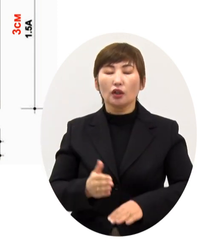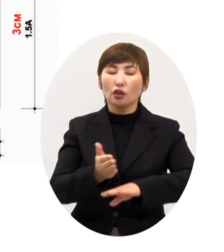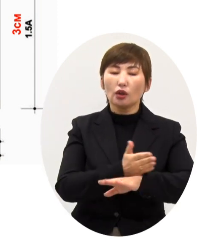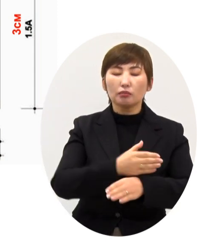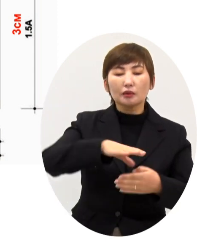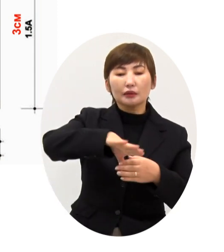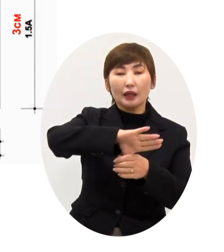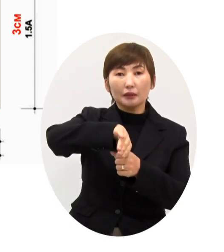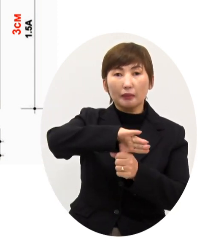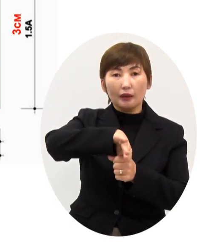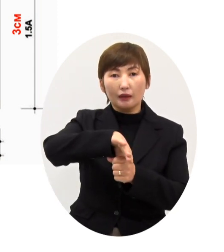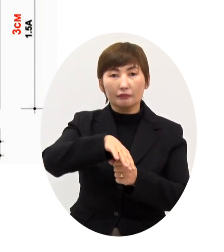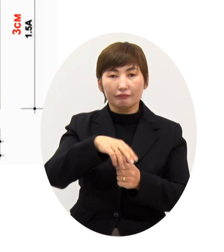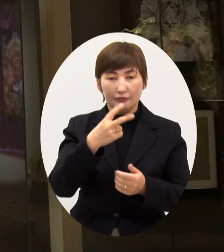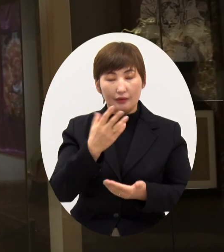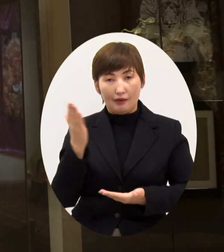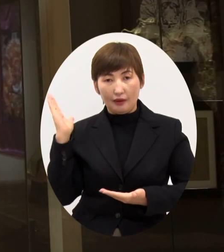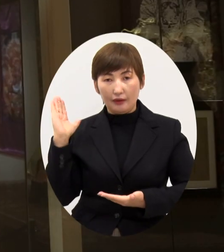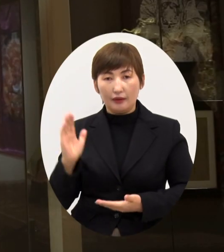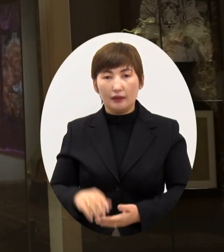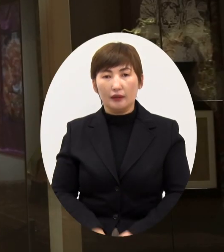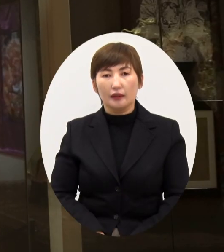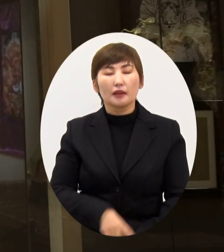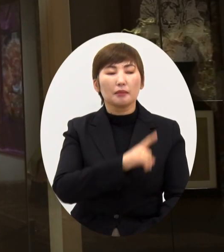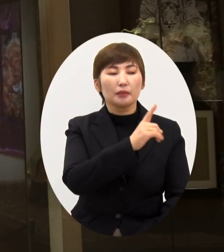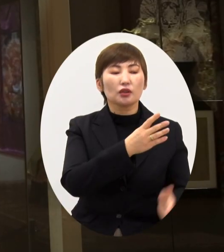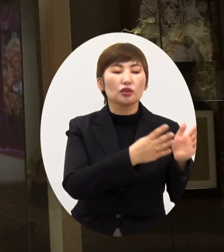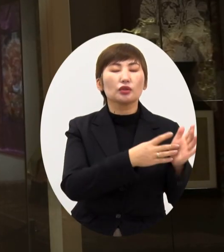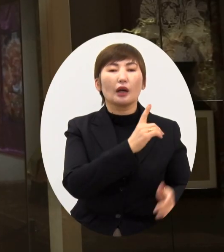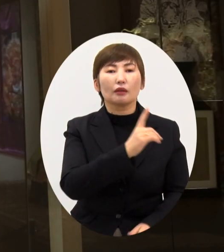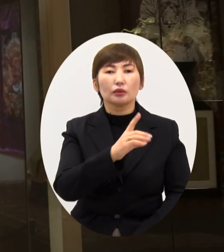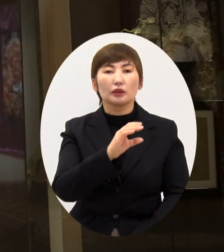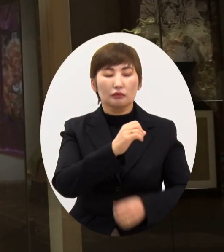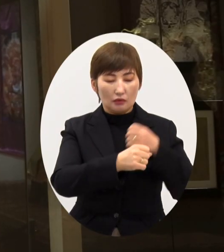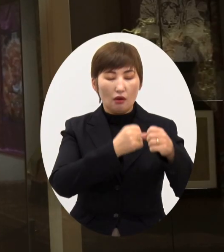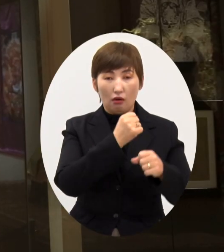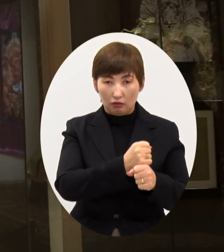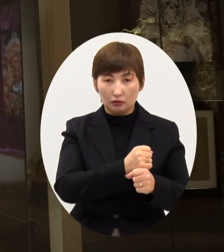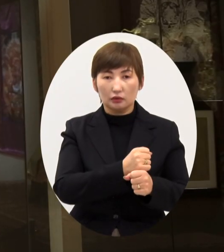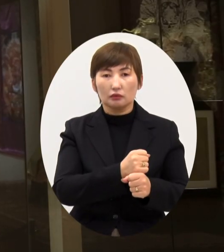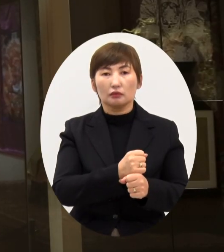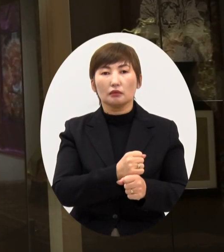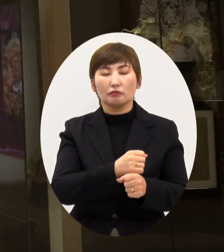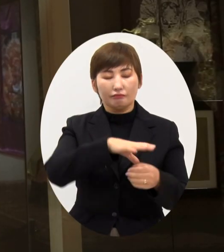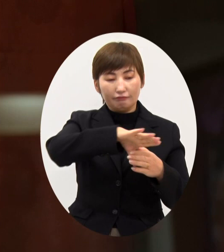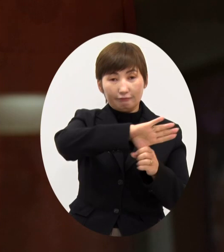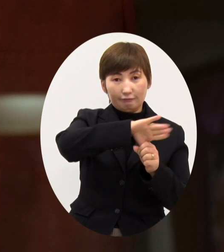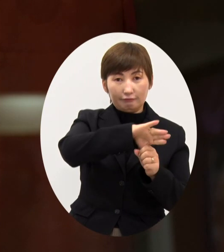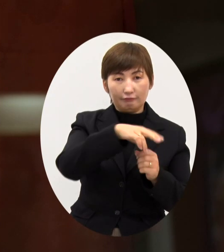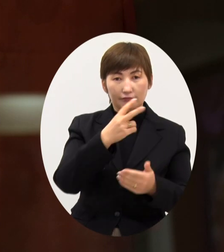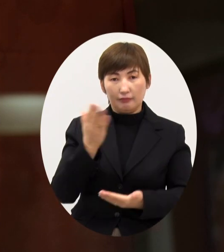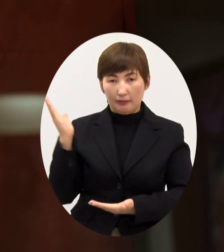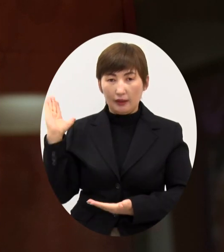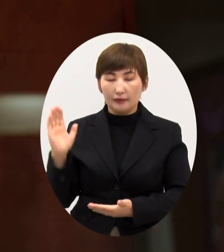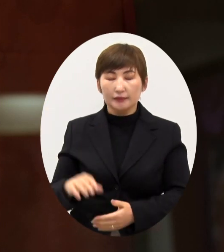За өмнөх төрийн далбаануудын үзэгээс харуулж байна. За 1911-ээс 1924 оны Богдхаант Монгол улсын